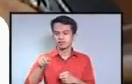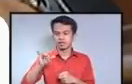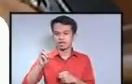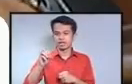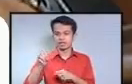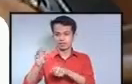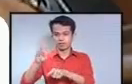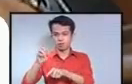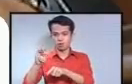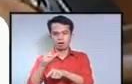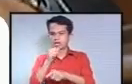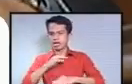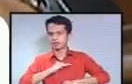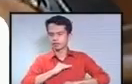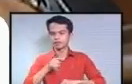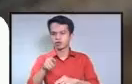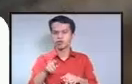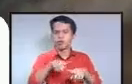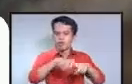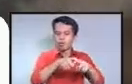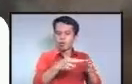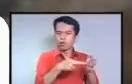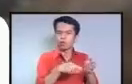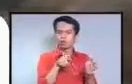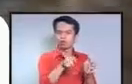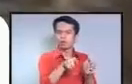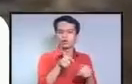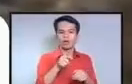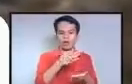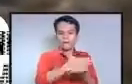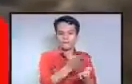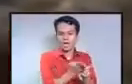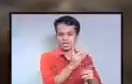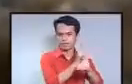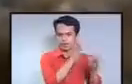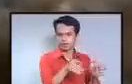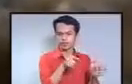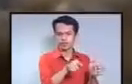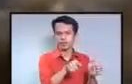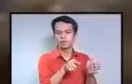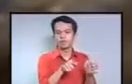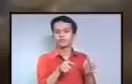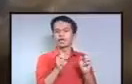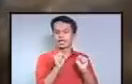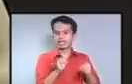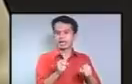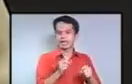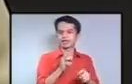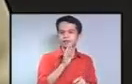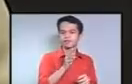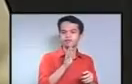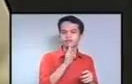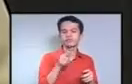Lacson. Hiniling niya nang suspindihin muna ang rule na tanging budget defenders lang ng mga ahensya ang maaaring magsalita. Dito